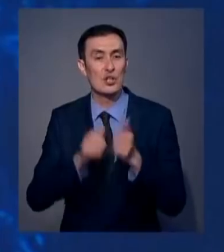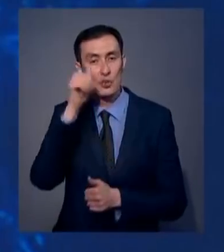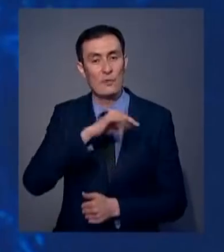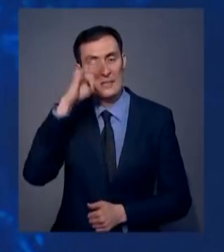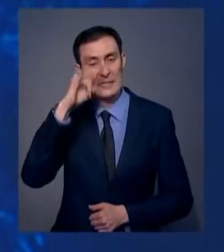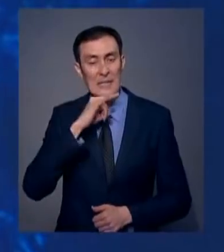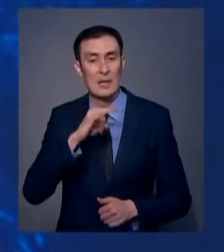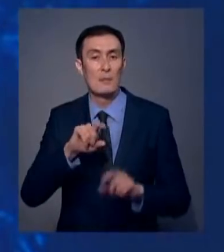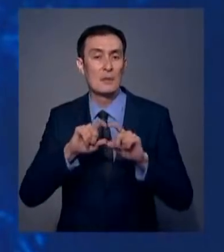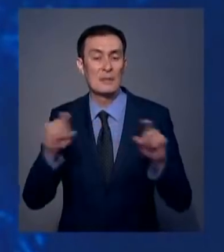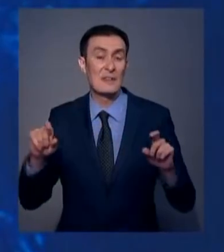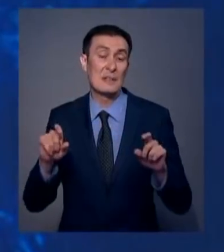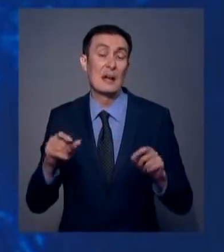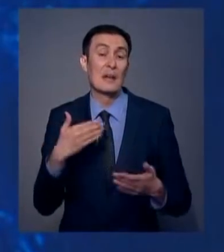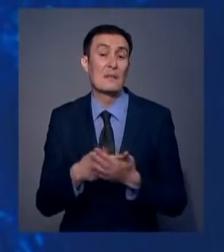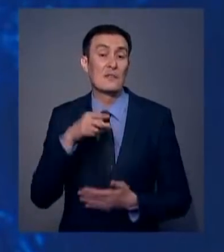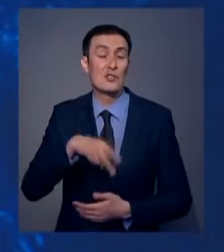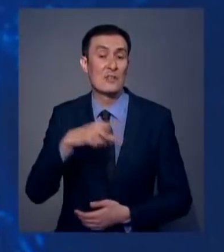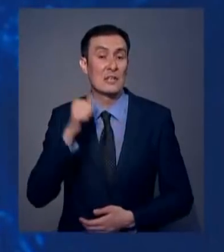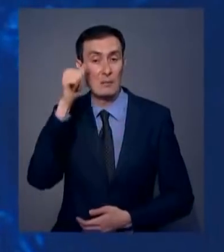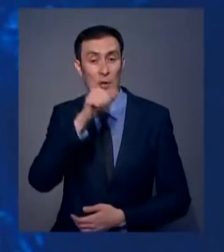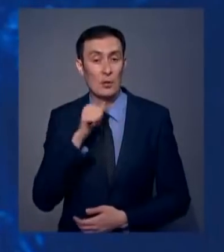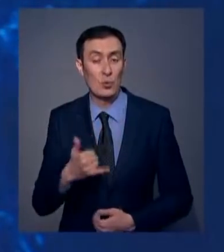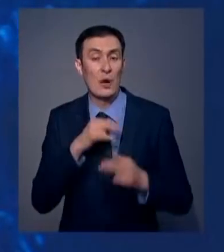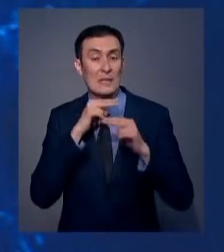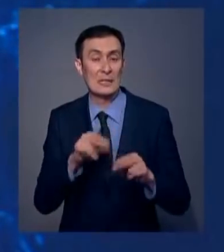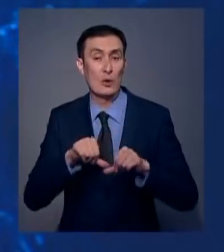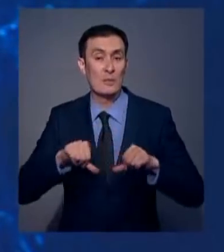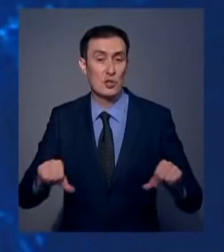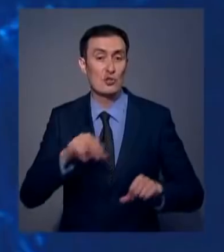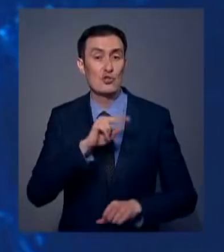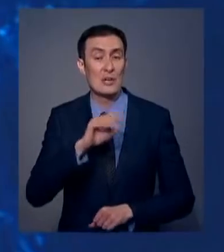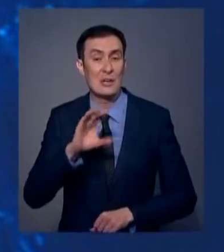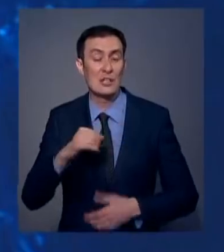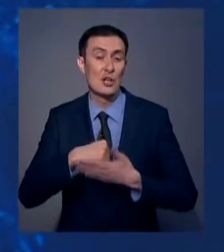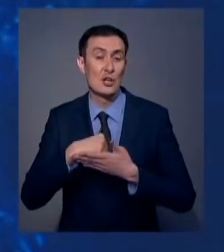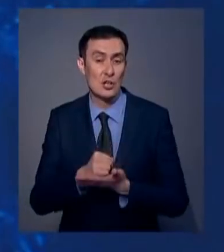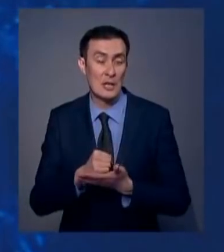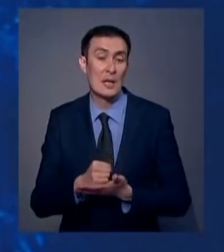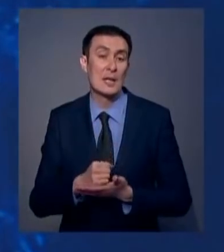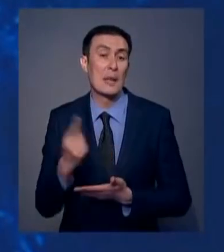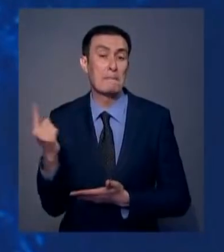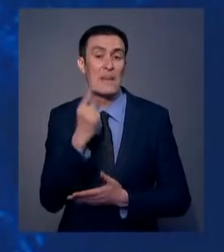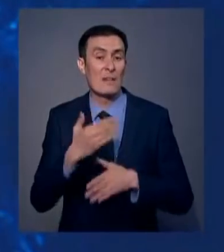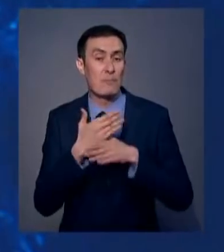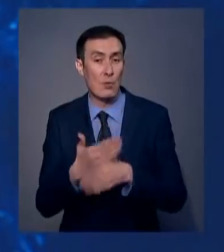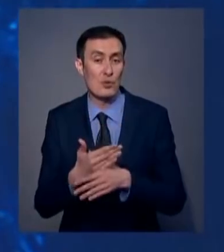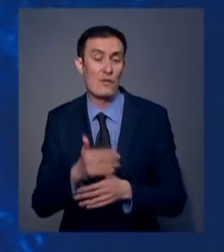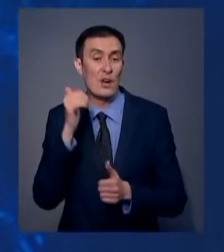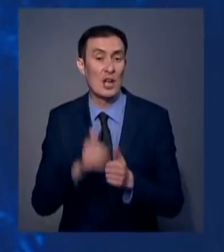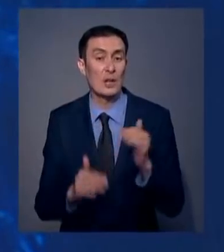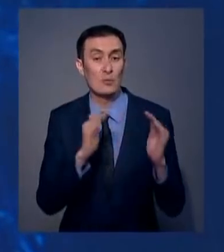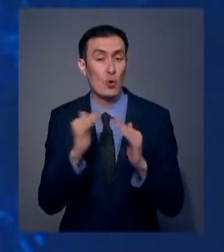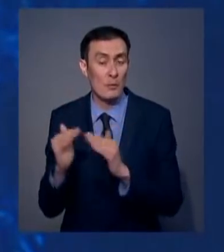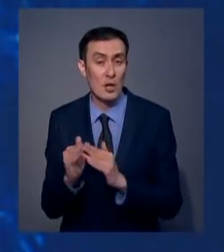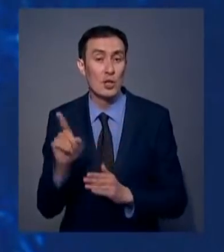он проходит под определенным девизом. В 2020-м акцент в комитете по ЧС решили сделать на первой помощи в каждом